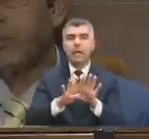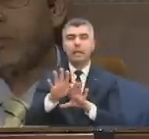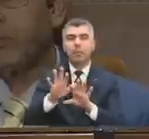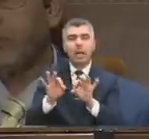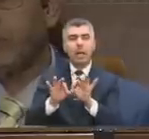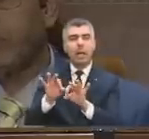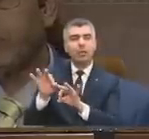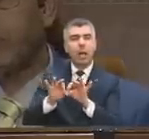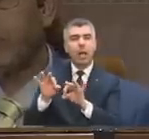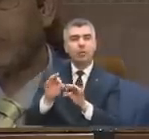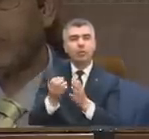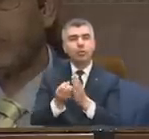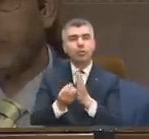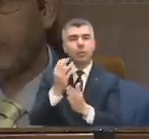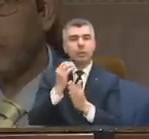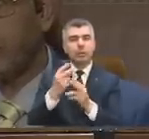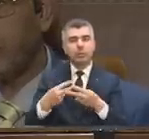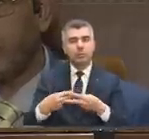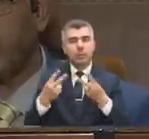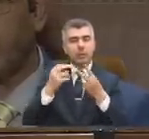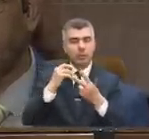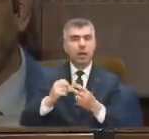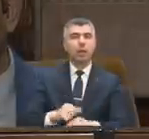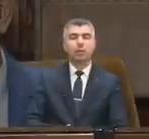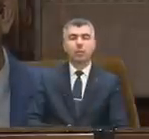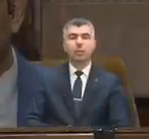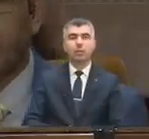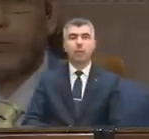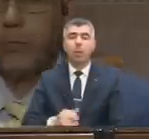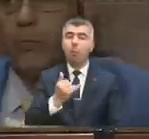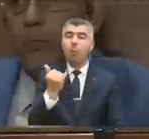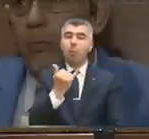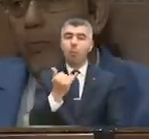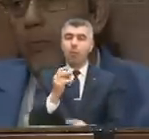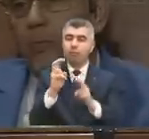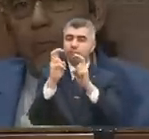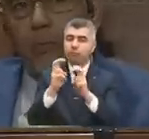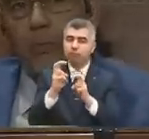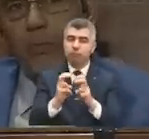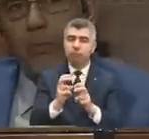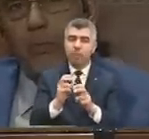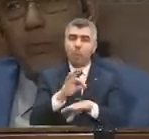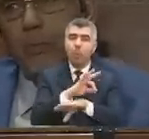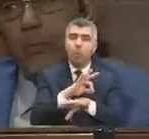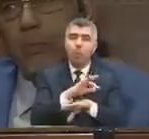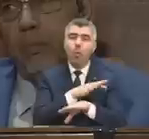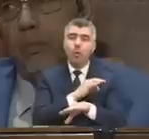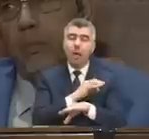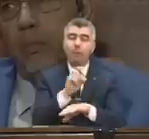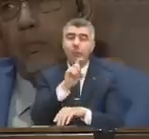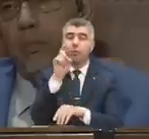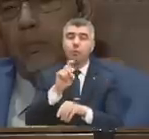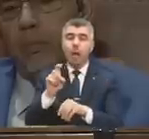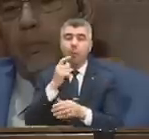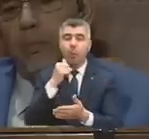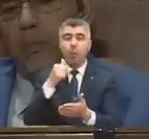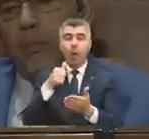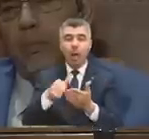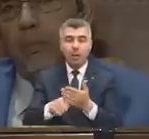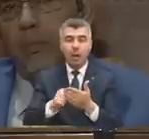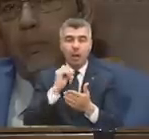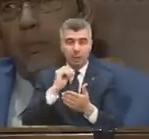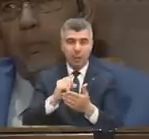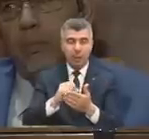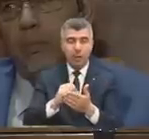التي ستعملون على اخراجها الى حيز الوجود حول الخصاص الحاد في الموارد البشريه بالجماعه الترابيه وكذا النظام